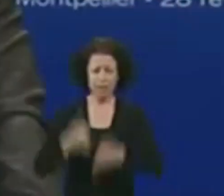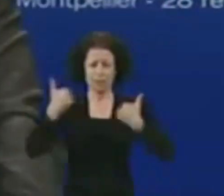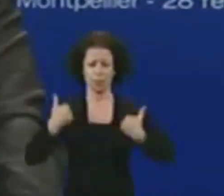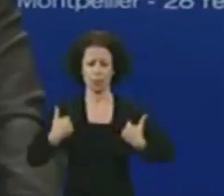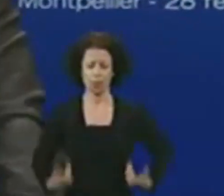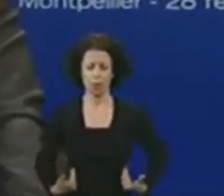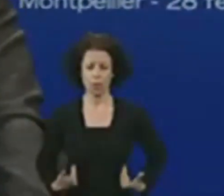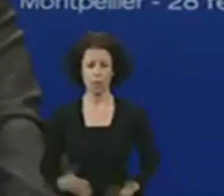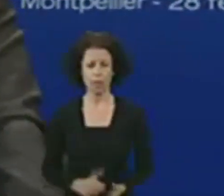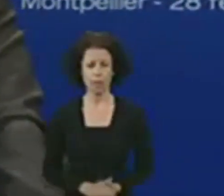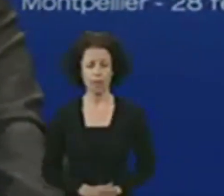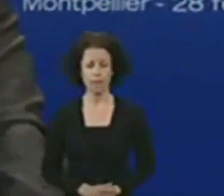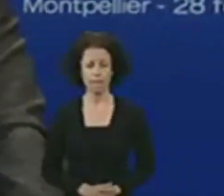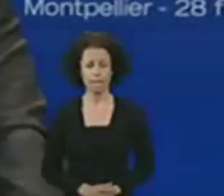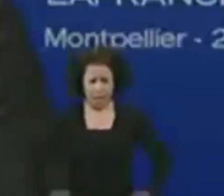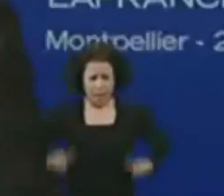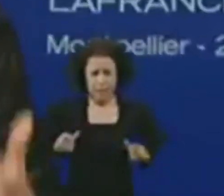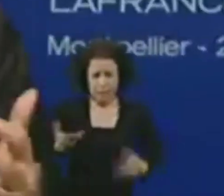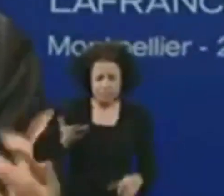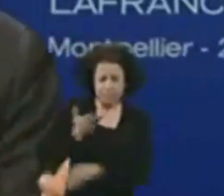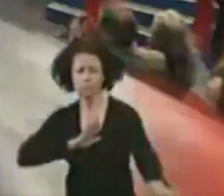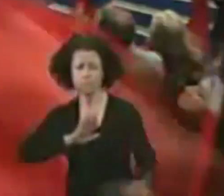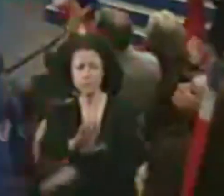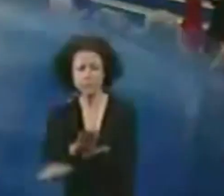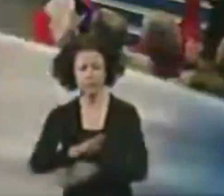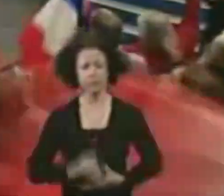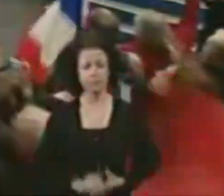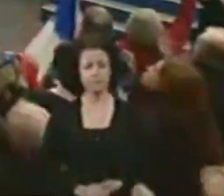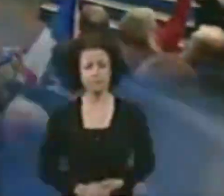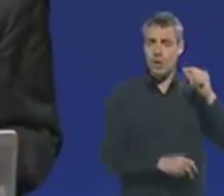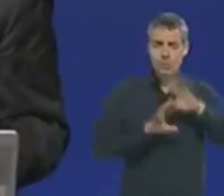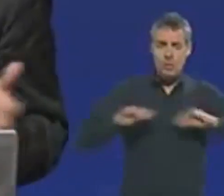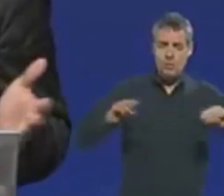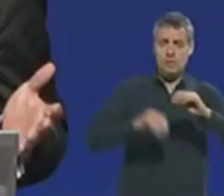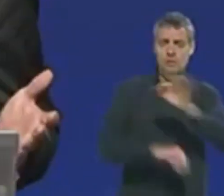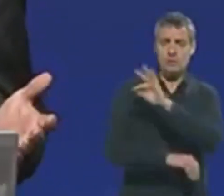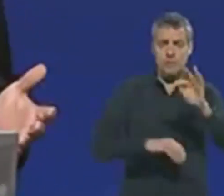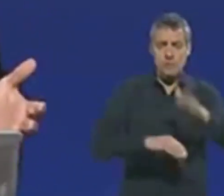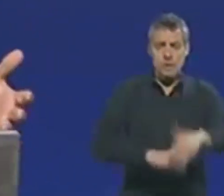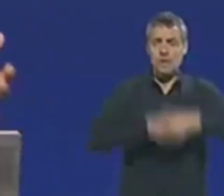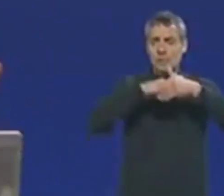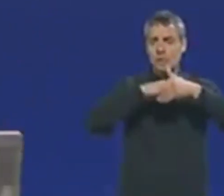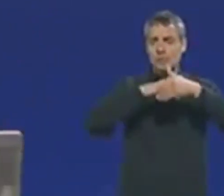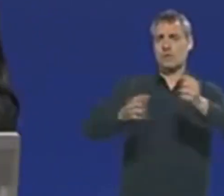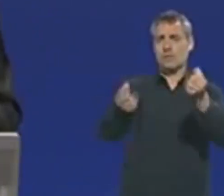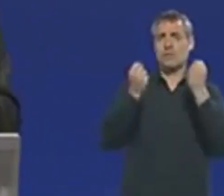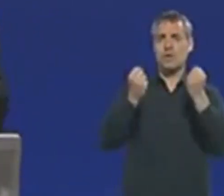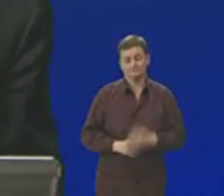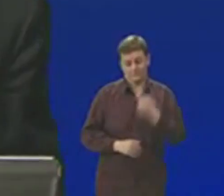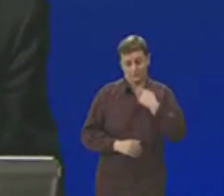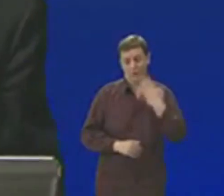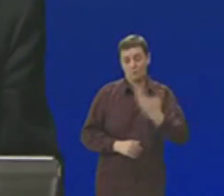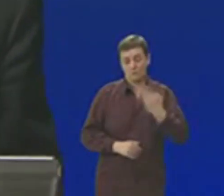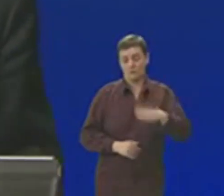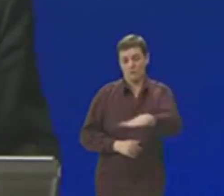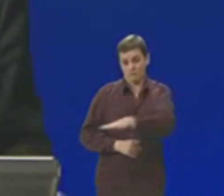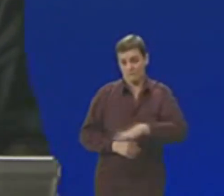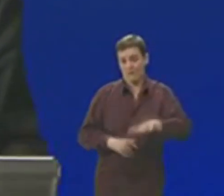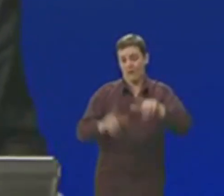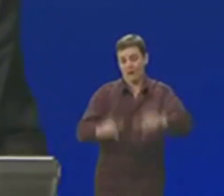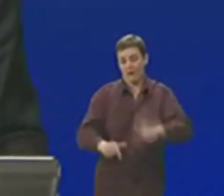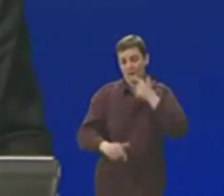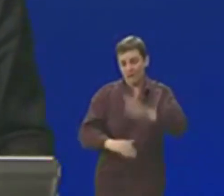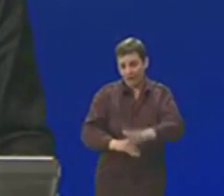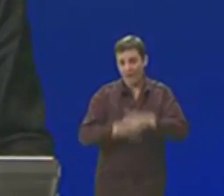Aidez-moi. Aidez-moi. Aidez-moi. Aidez-moi. Aidez-moi. Aidez-moi. Aidez-moi.